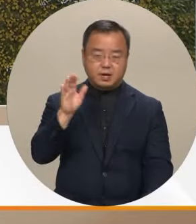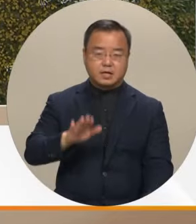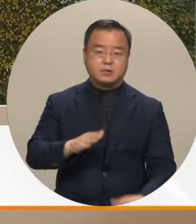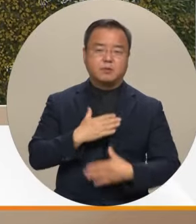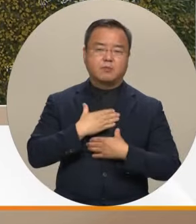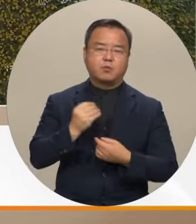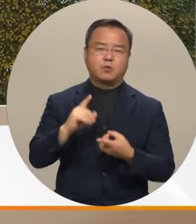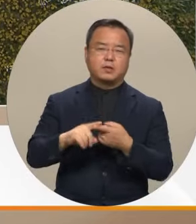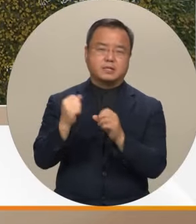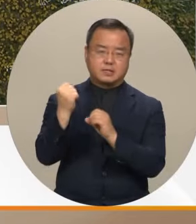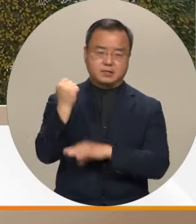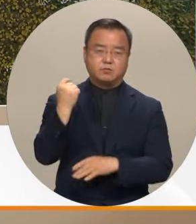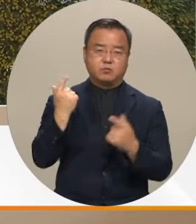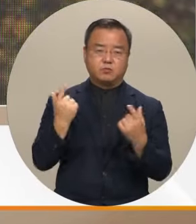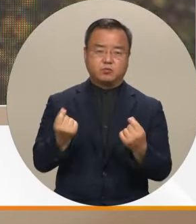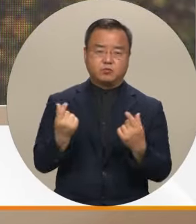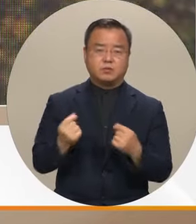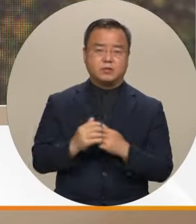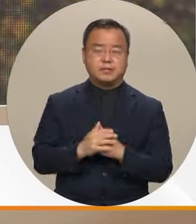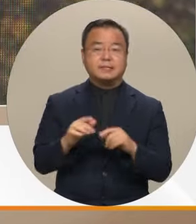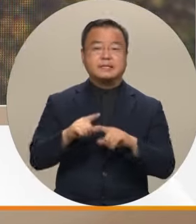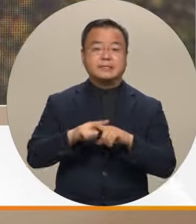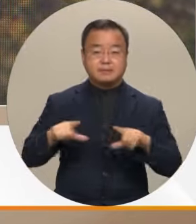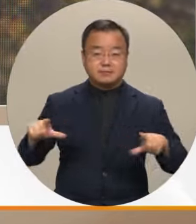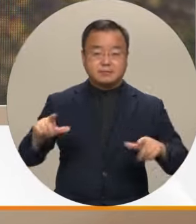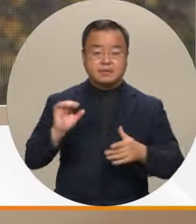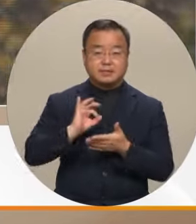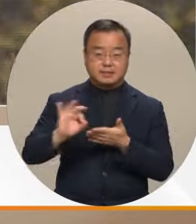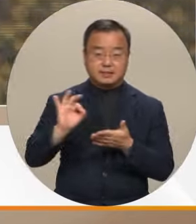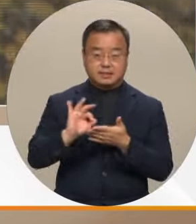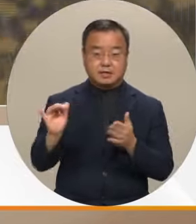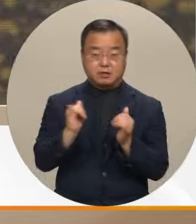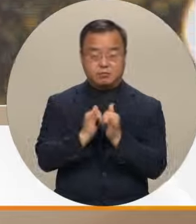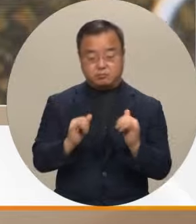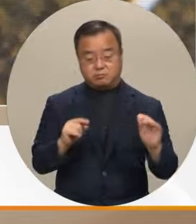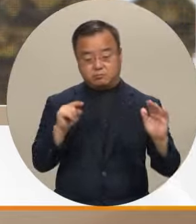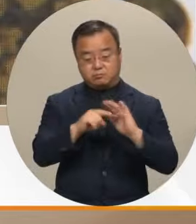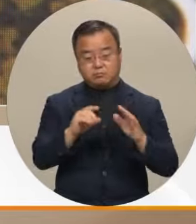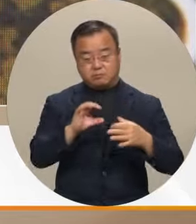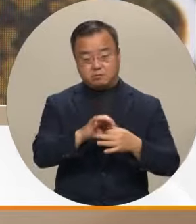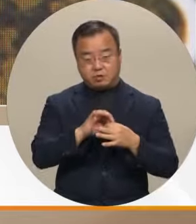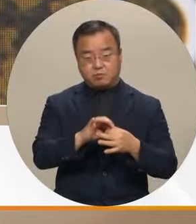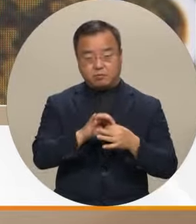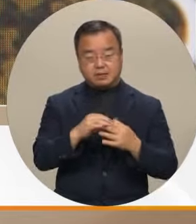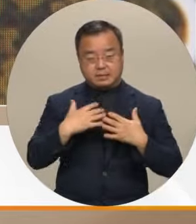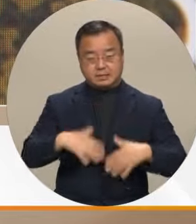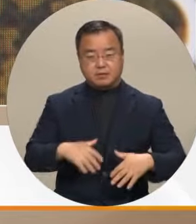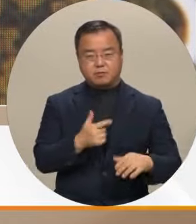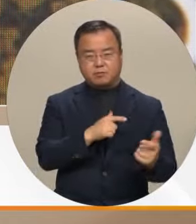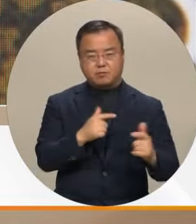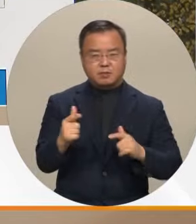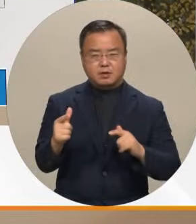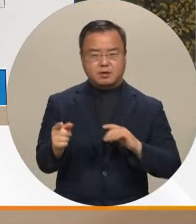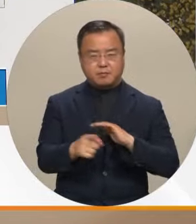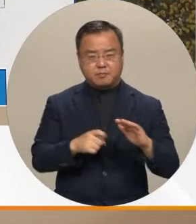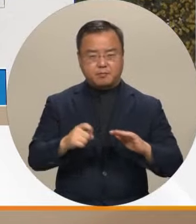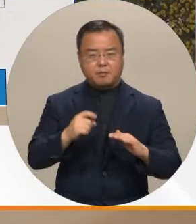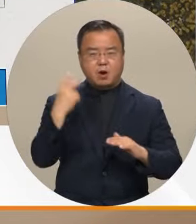굉장히 기본적인 거예요 그래서 일반 사용자로 들어와서 취약점을 이용해서 관리자 권한을 취득하는